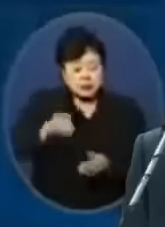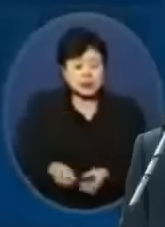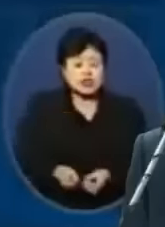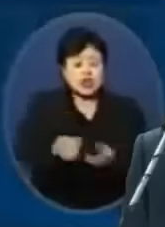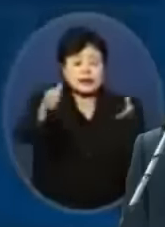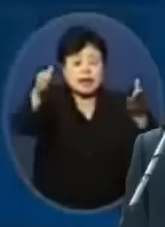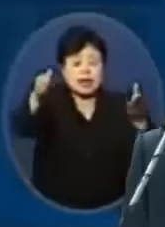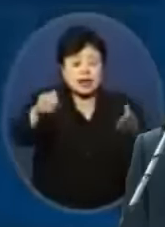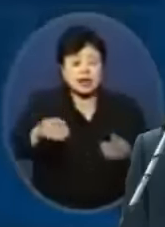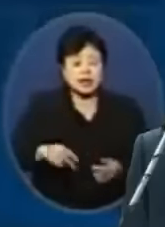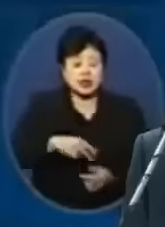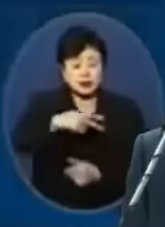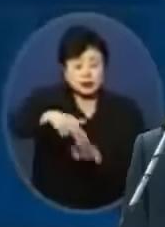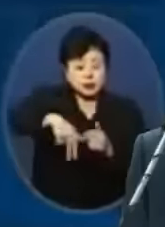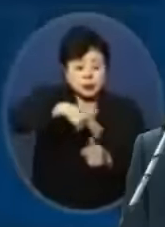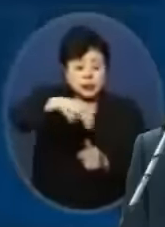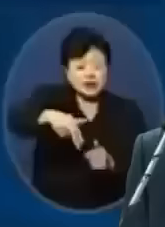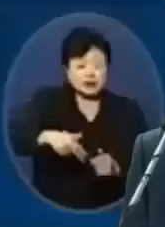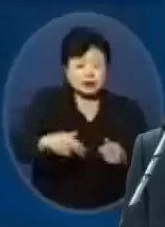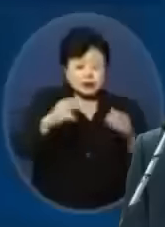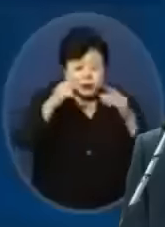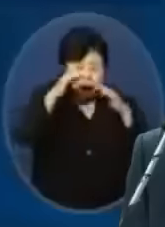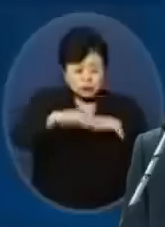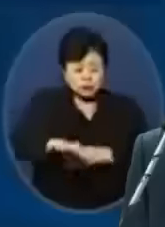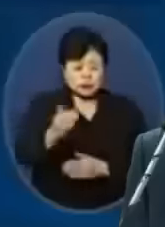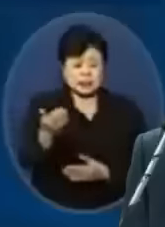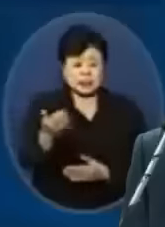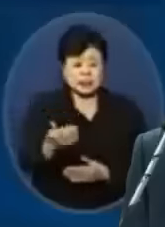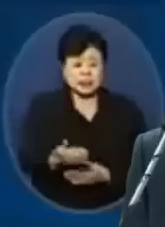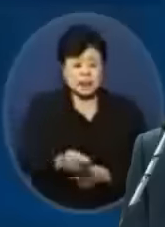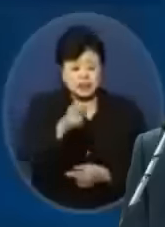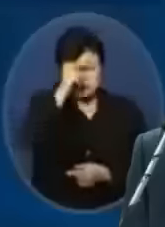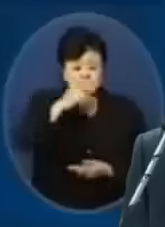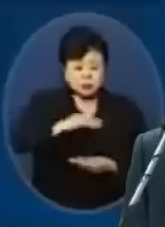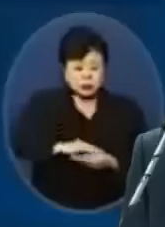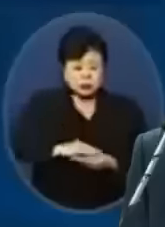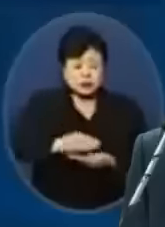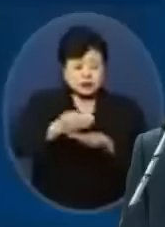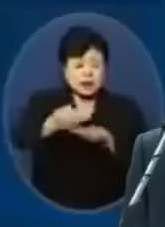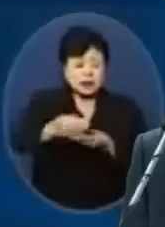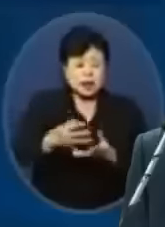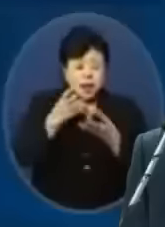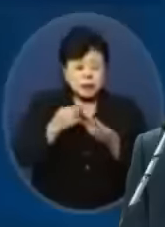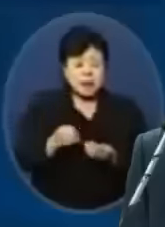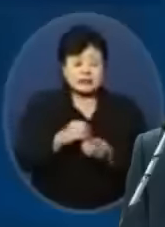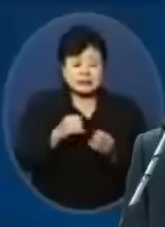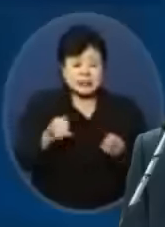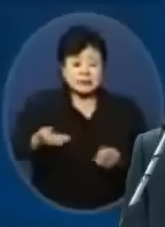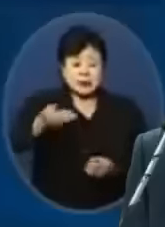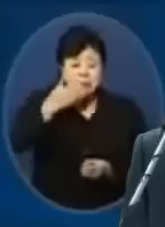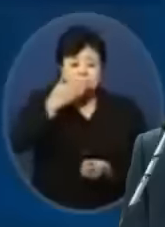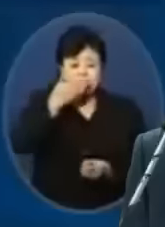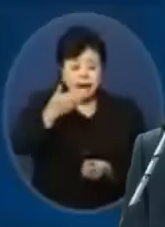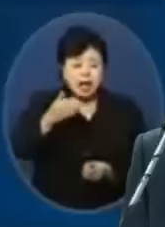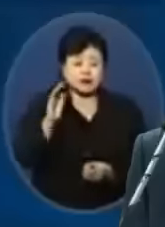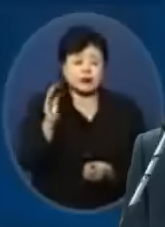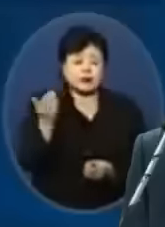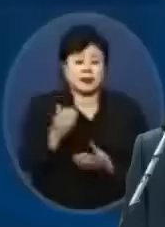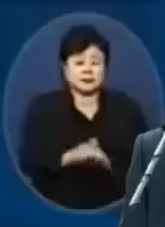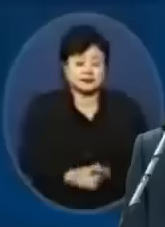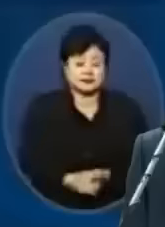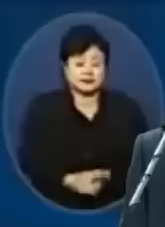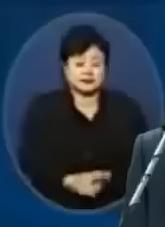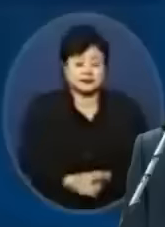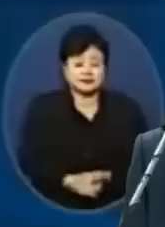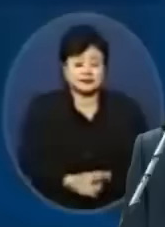바닷길이 열린다. 여리고성을 돌아야 여리고성이 무너진다. 점심 도시락을 내놓아야 수천 명을 먹일 수가